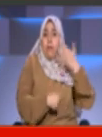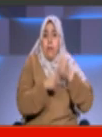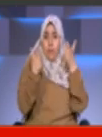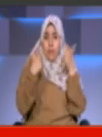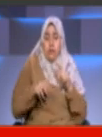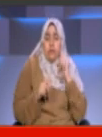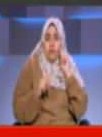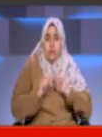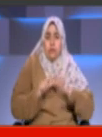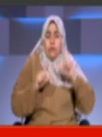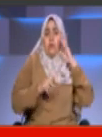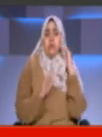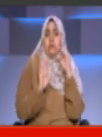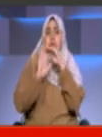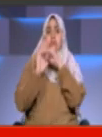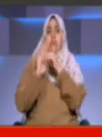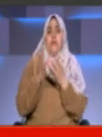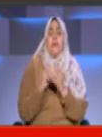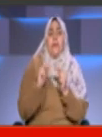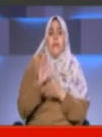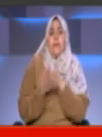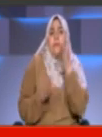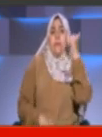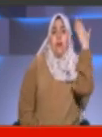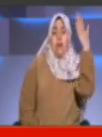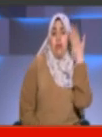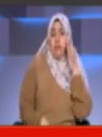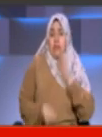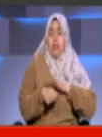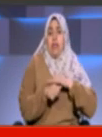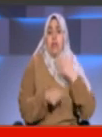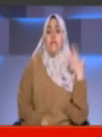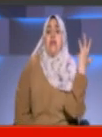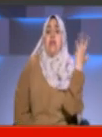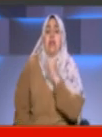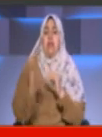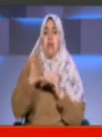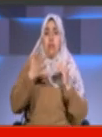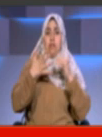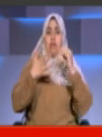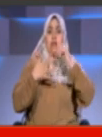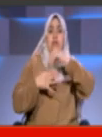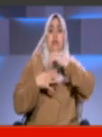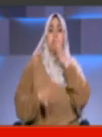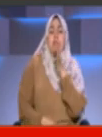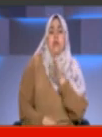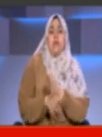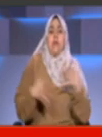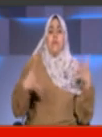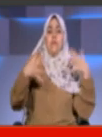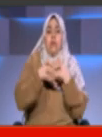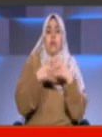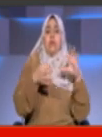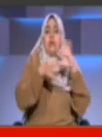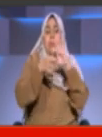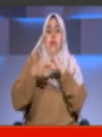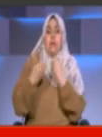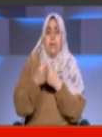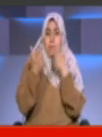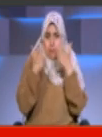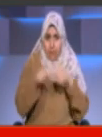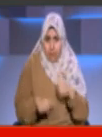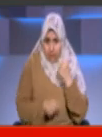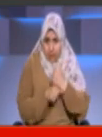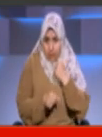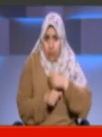الوطني إصدار قيادات التنظيم الهاربة بالخارج تكليفا لعدد من العناصر الإخوانية والمتعاونين